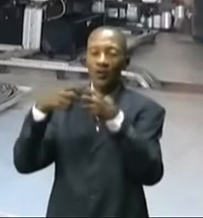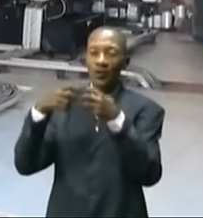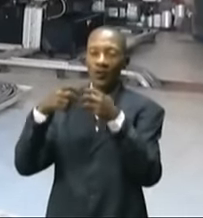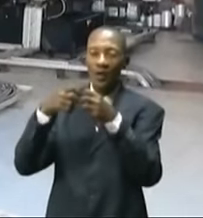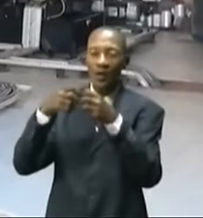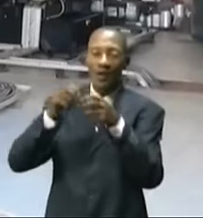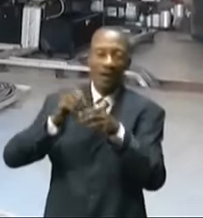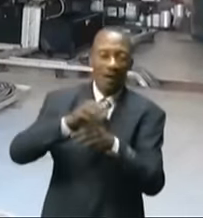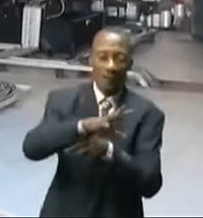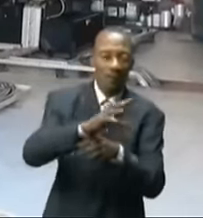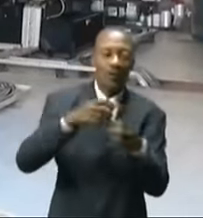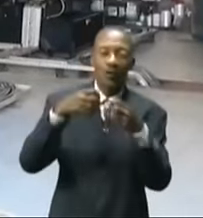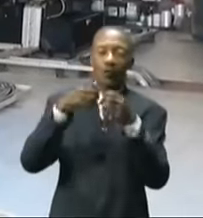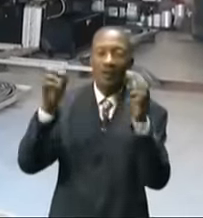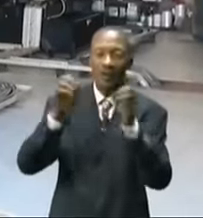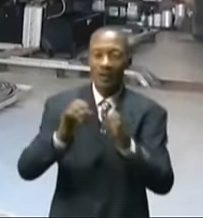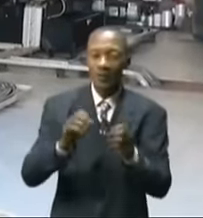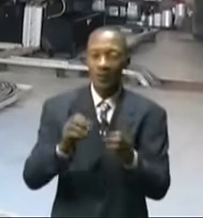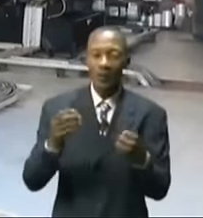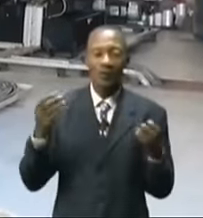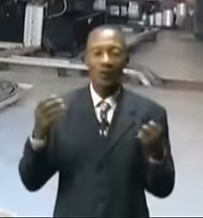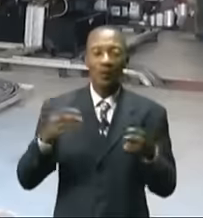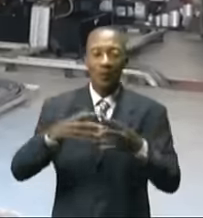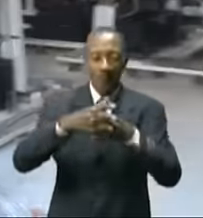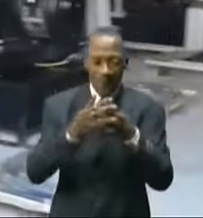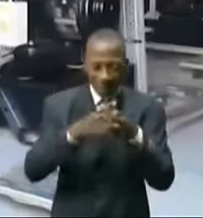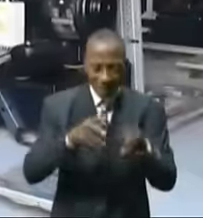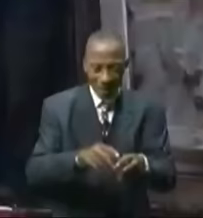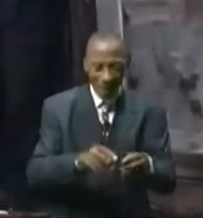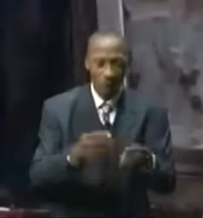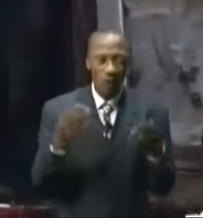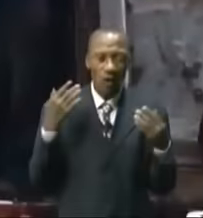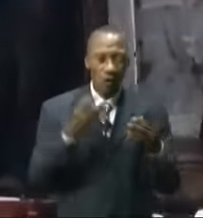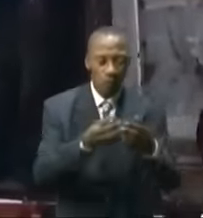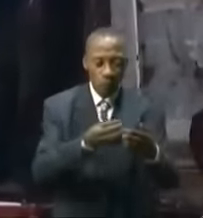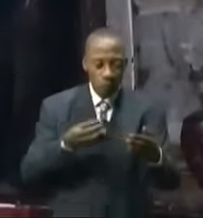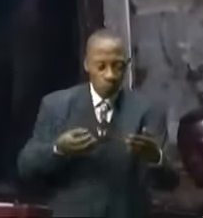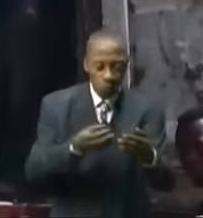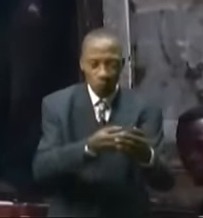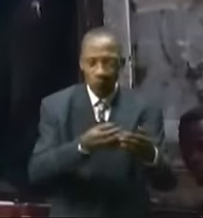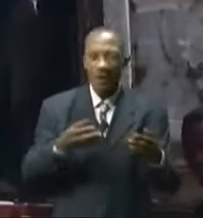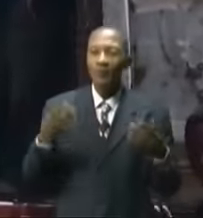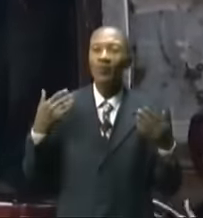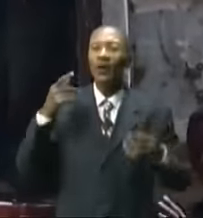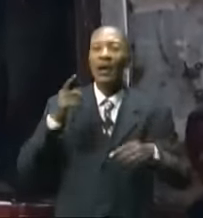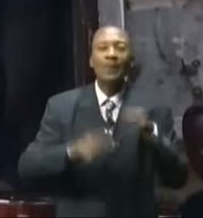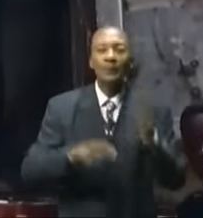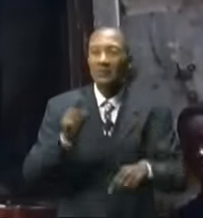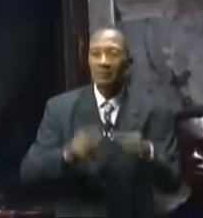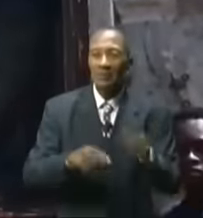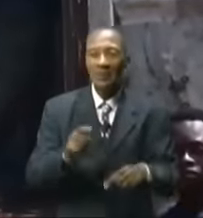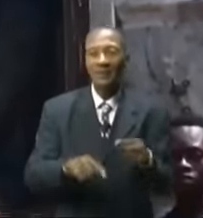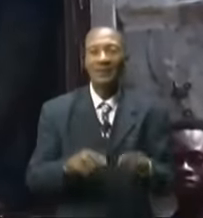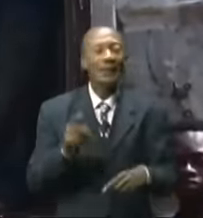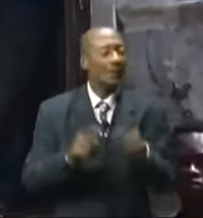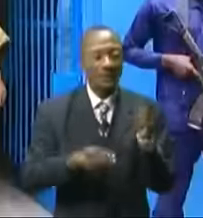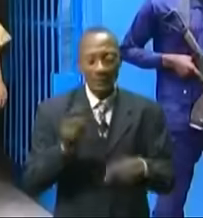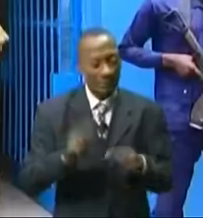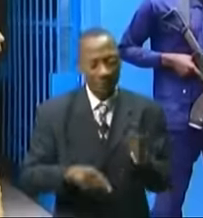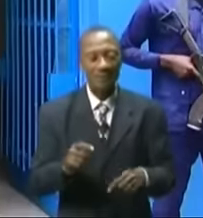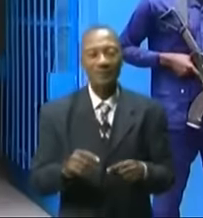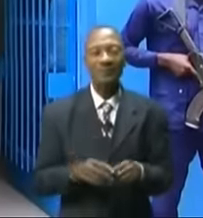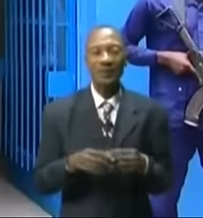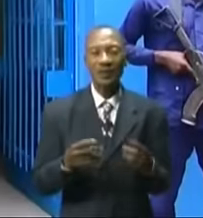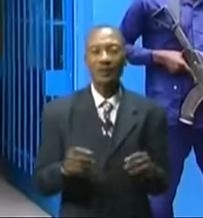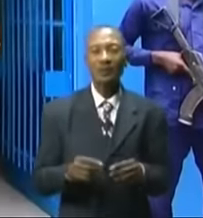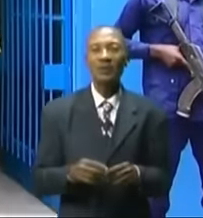capacité qui ne couvre pas toute la ville de Boujima au même moment, d'où la politique de servir une commune par jour. La gouverneure de province